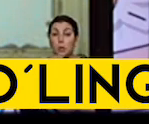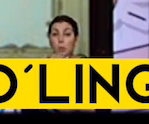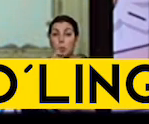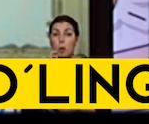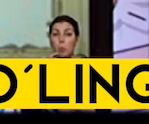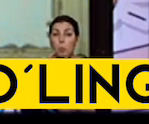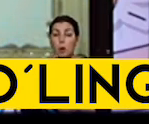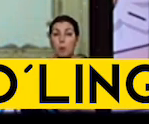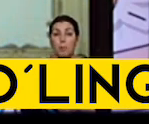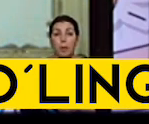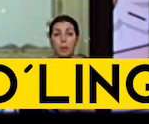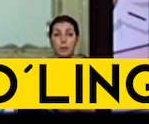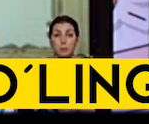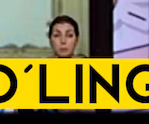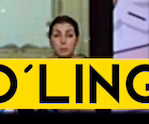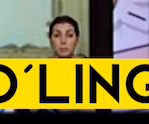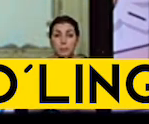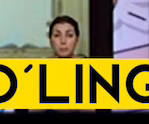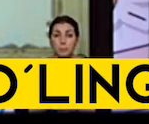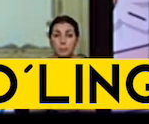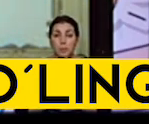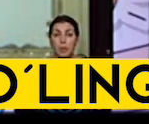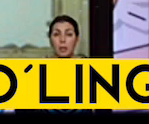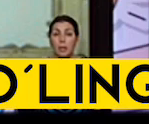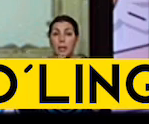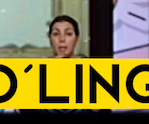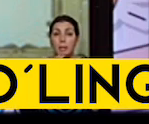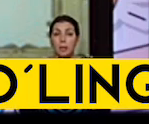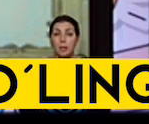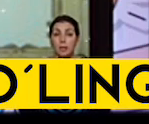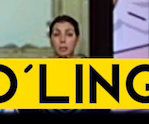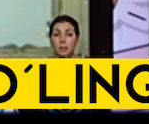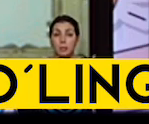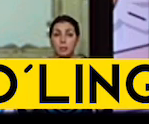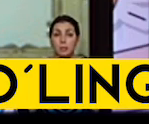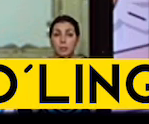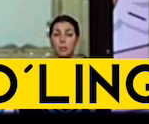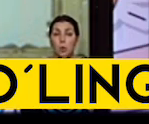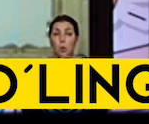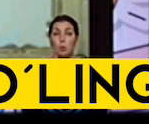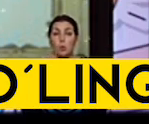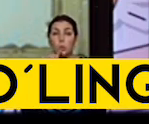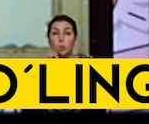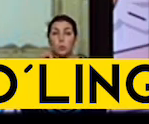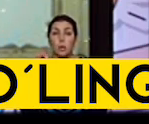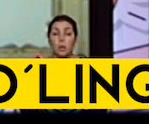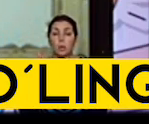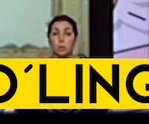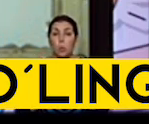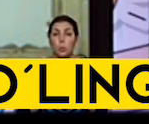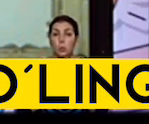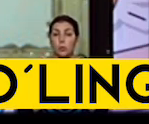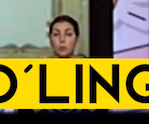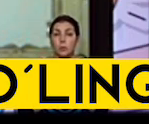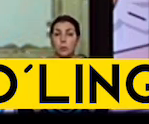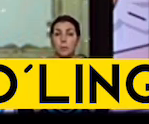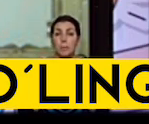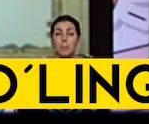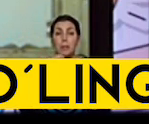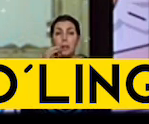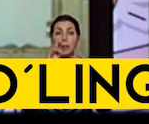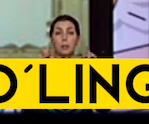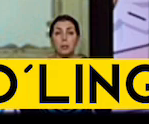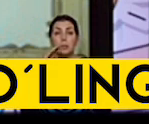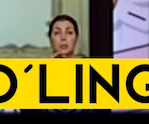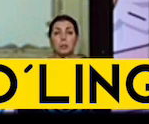Bobo, men. Ekranga e'tibor bering bolajonlar, qo'yilgan nuqtalar o'rniga ekran